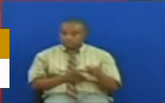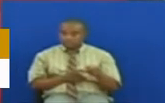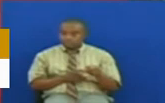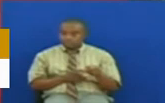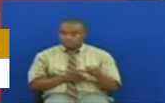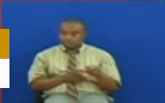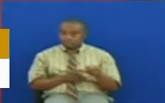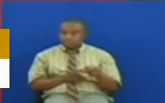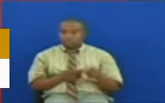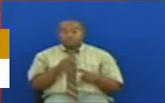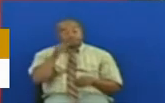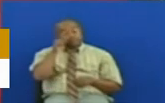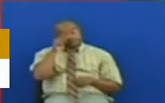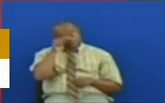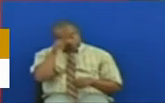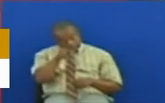means vessels